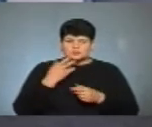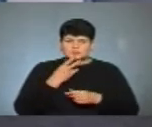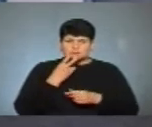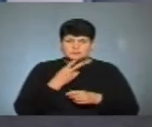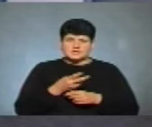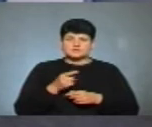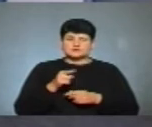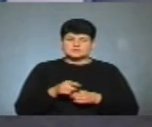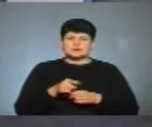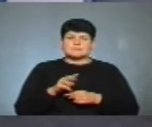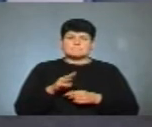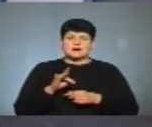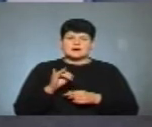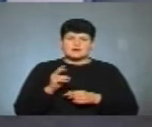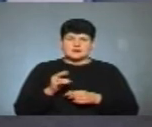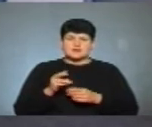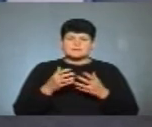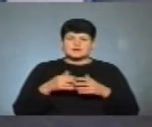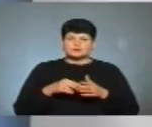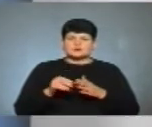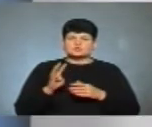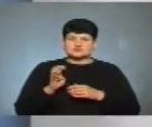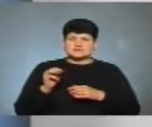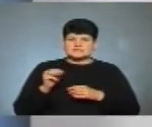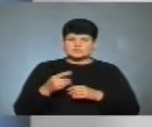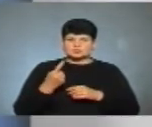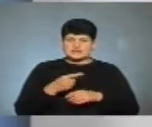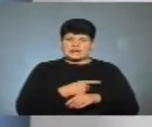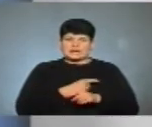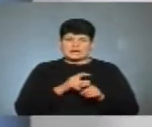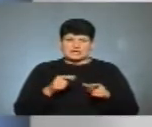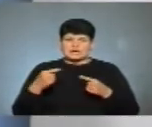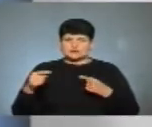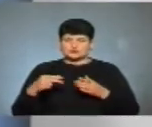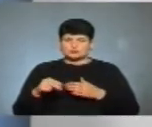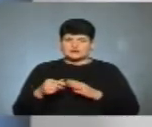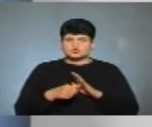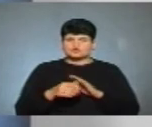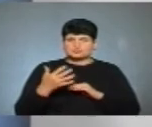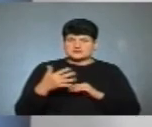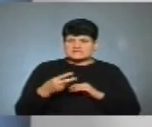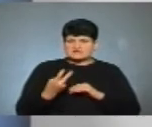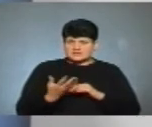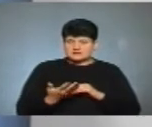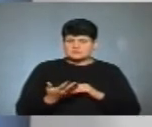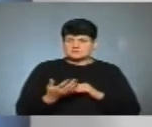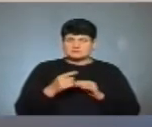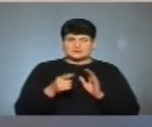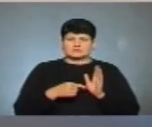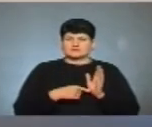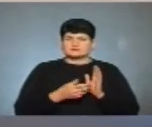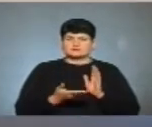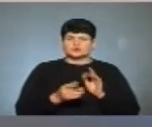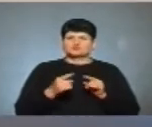що та сама марка апарата купляється за 400 тисяч однією лікарнею, а другий купляється за 652, виникає питання,